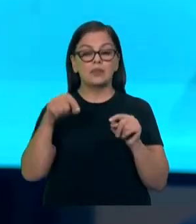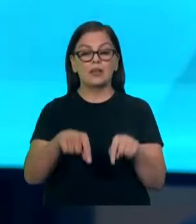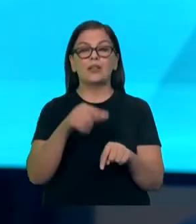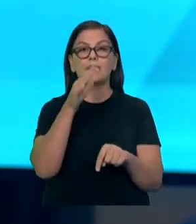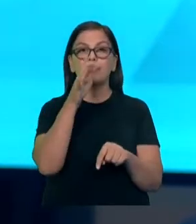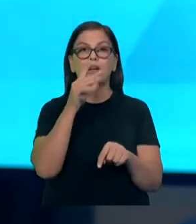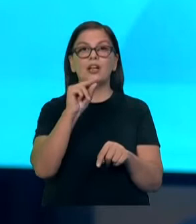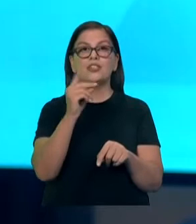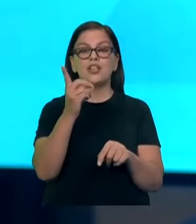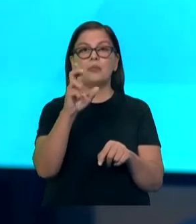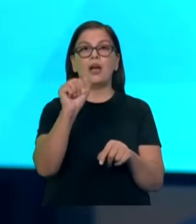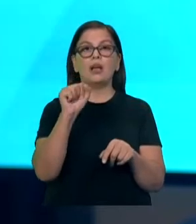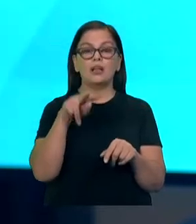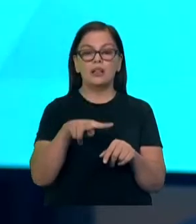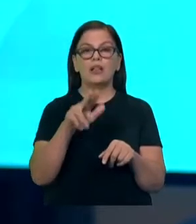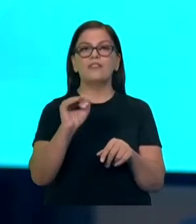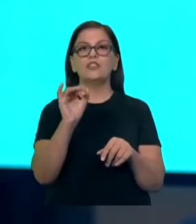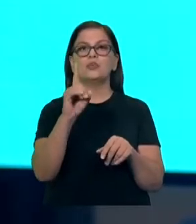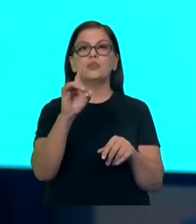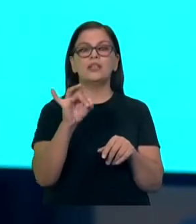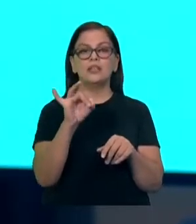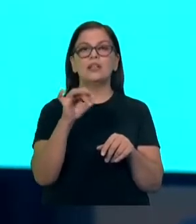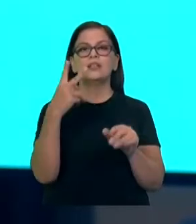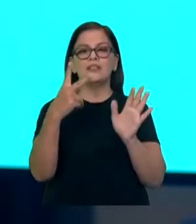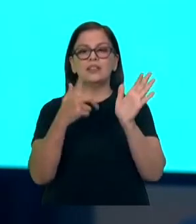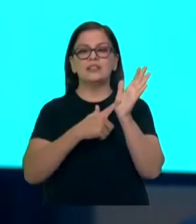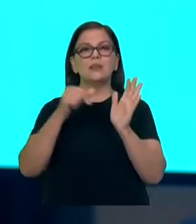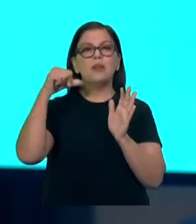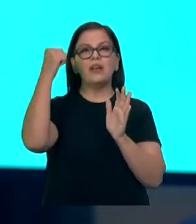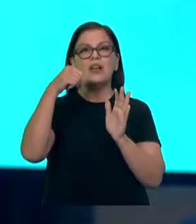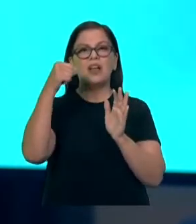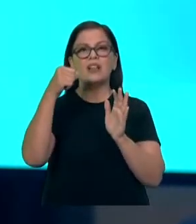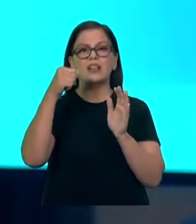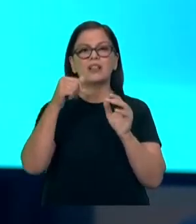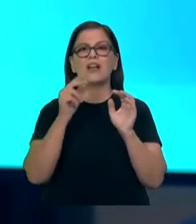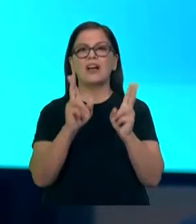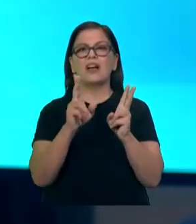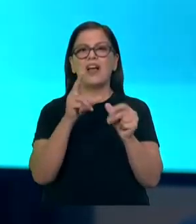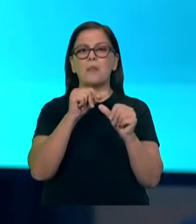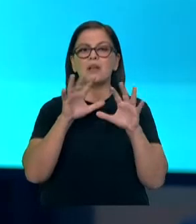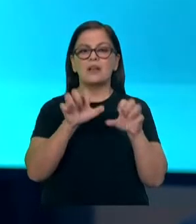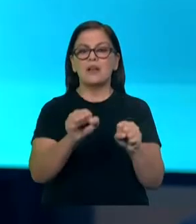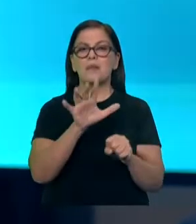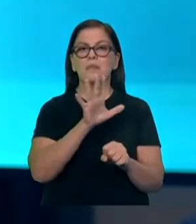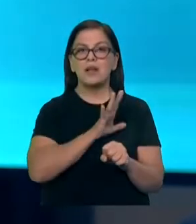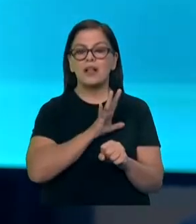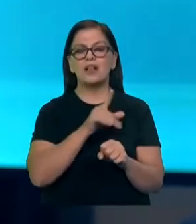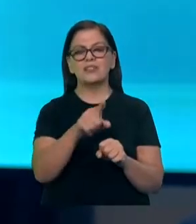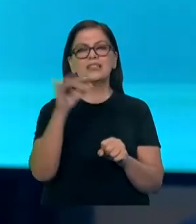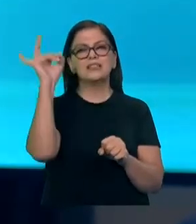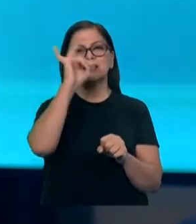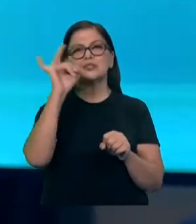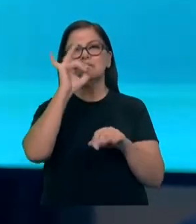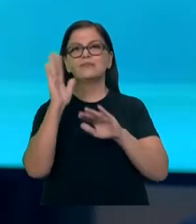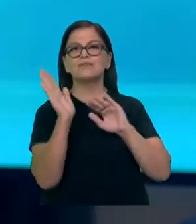Cəbrayılın Füzulinin 27-ci işğal il dönümü idi. Artıq o qanlı qadalı tarix keçmişdi. İndi isə əzəli